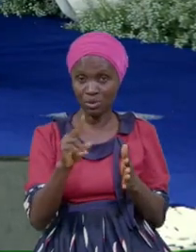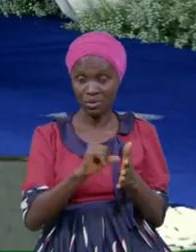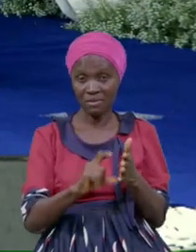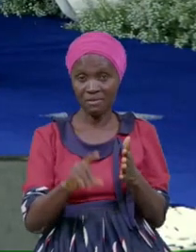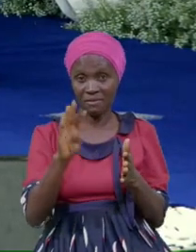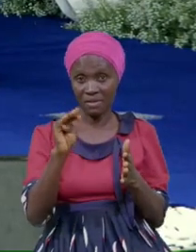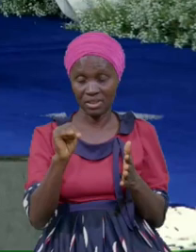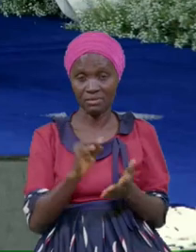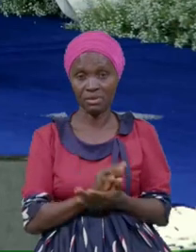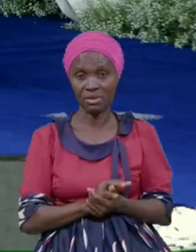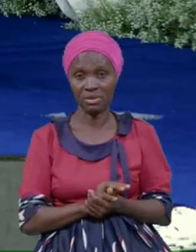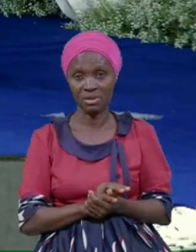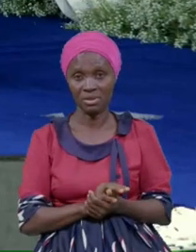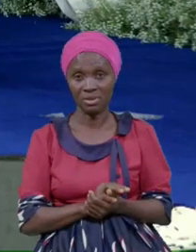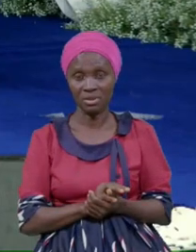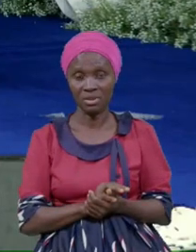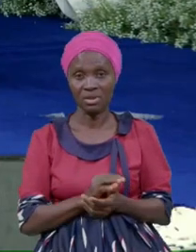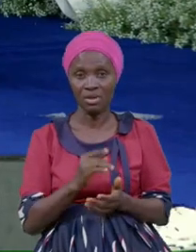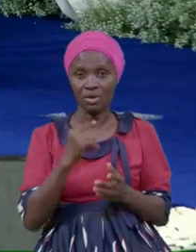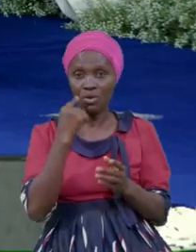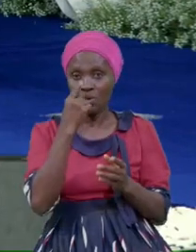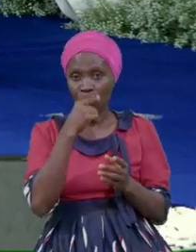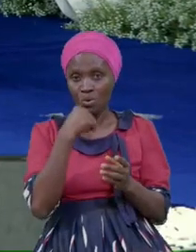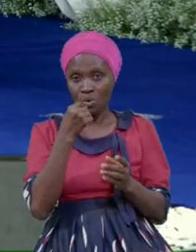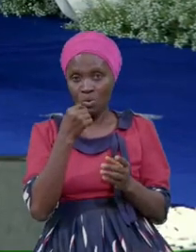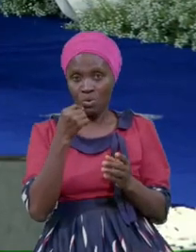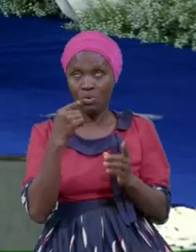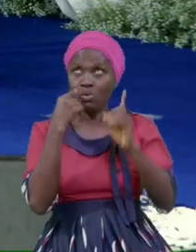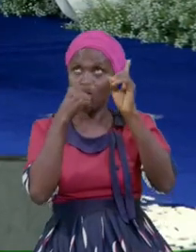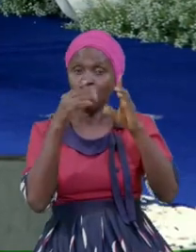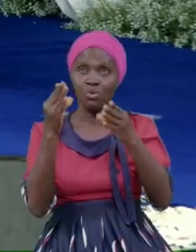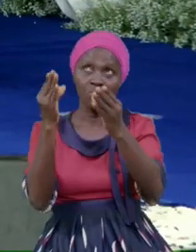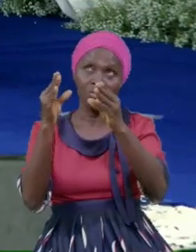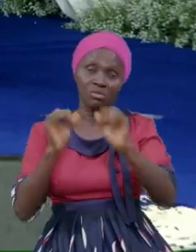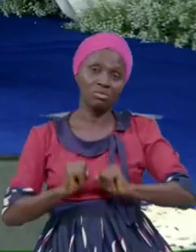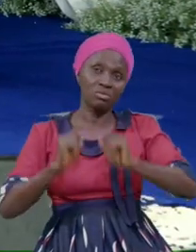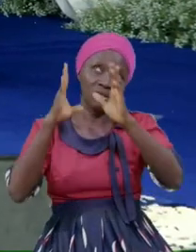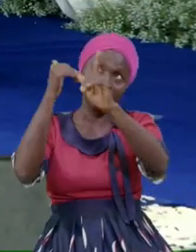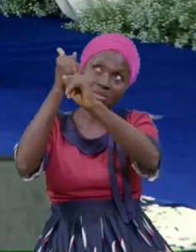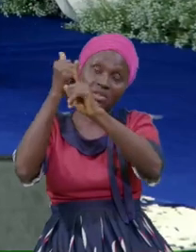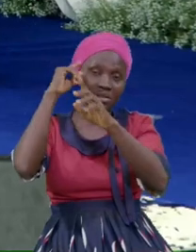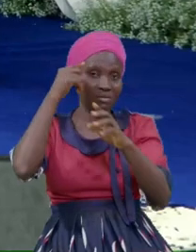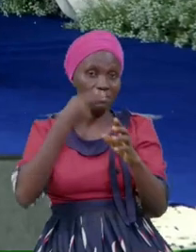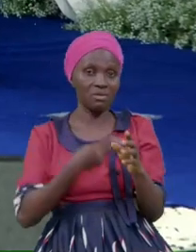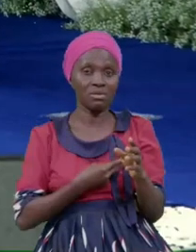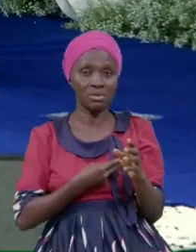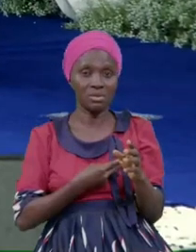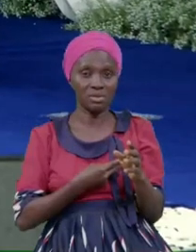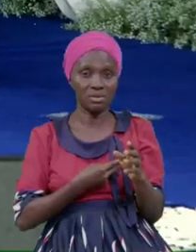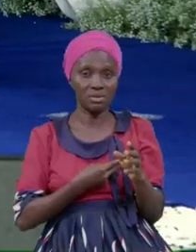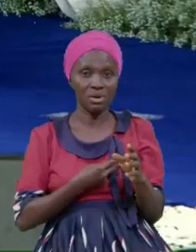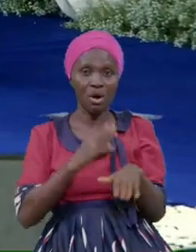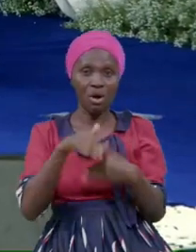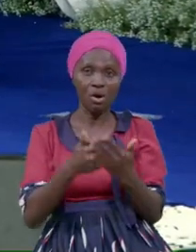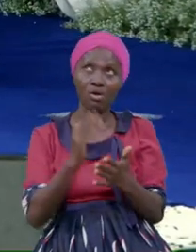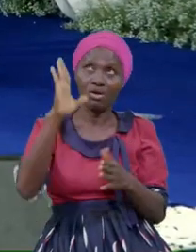2, 14. Qui s'est donné lui-même pour nous. Vous voyez, à tout moment,